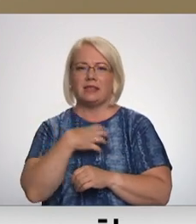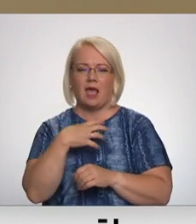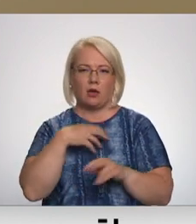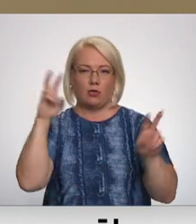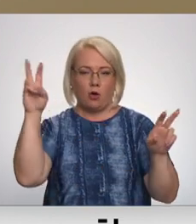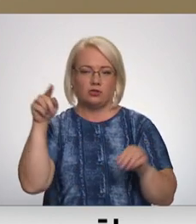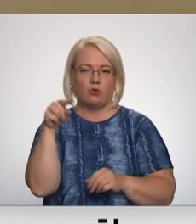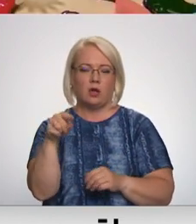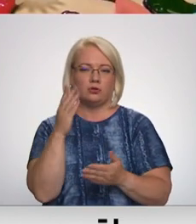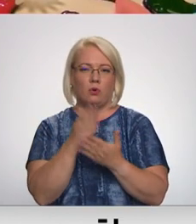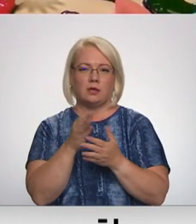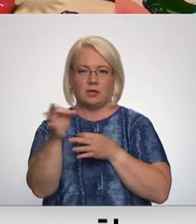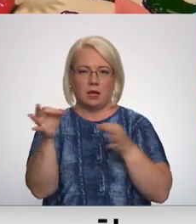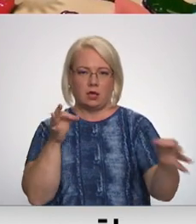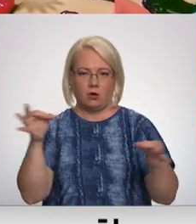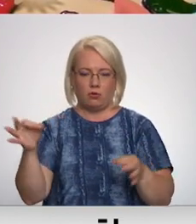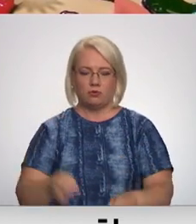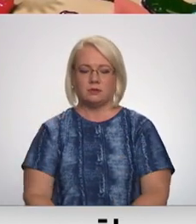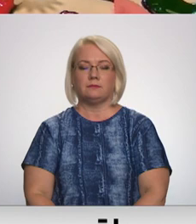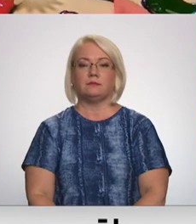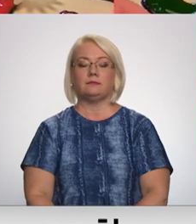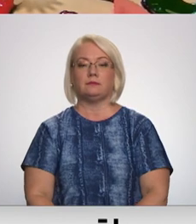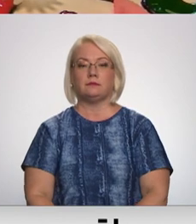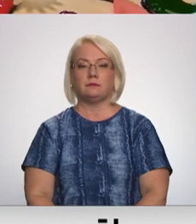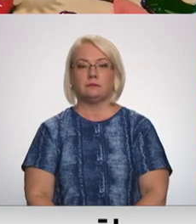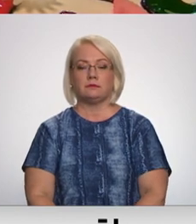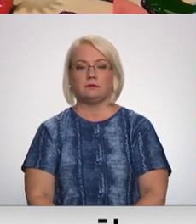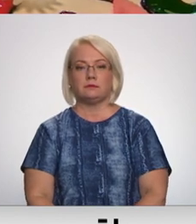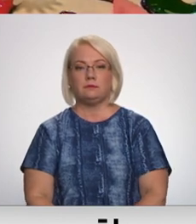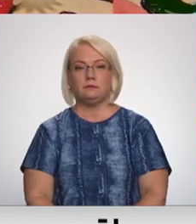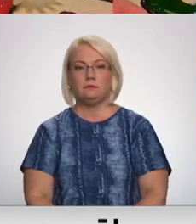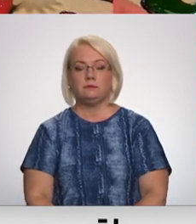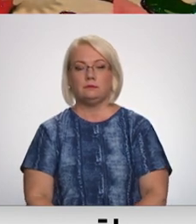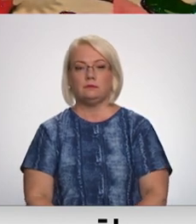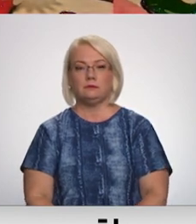reģionos. Ausma Sprukta Kozule, Andrejs Mažāns, Latgales reģionālā televīzija.